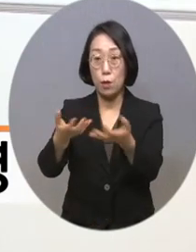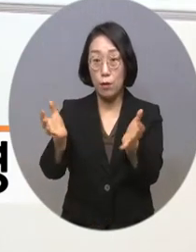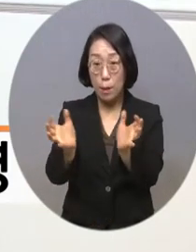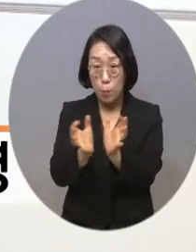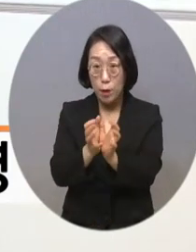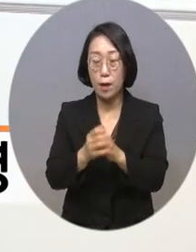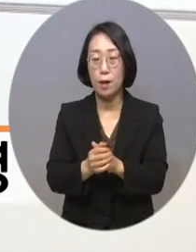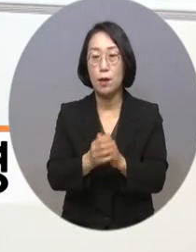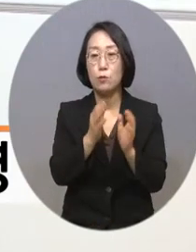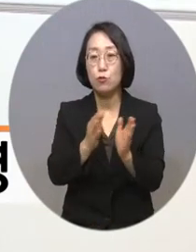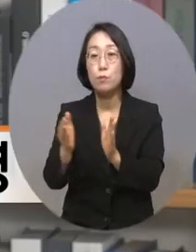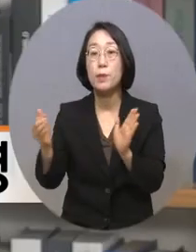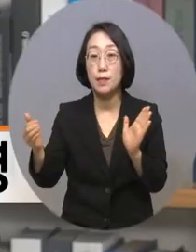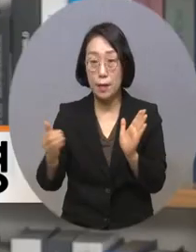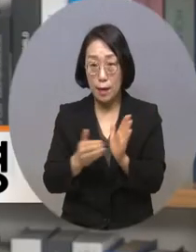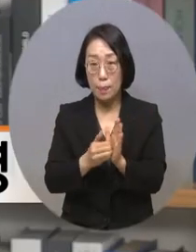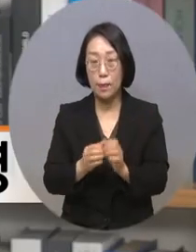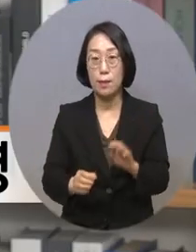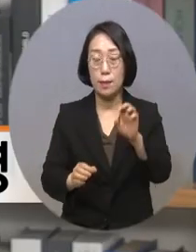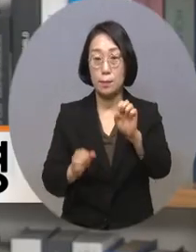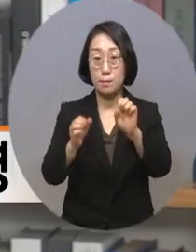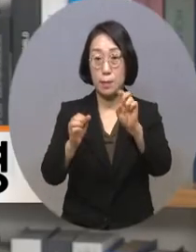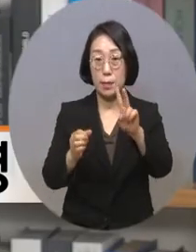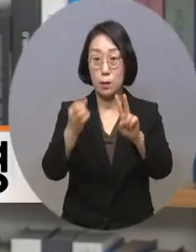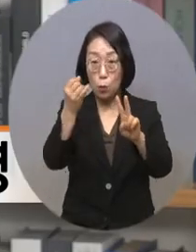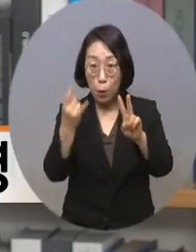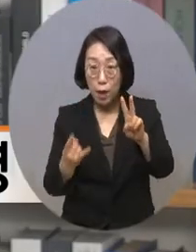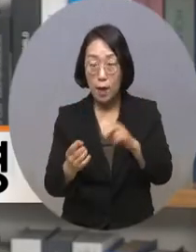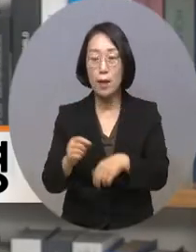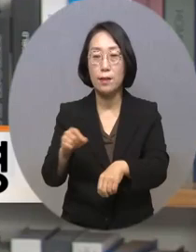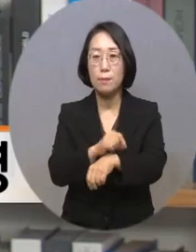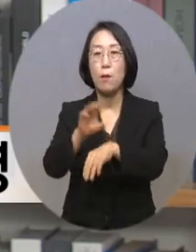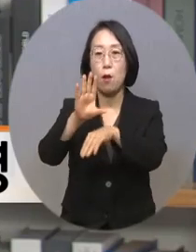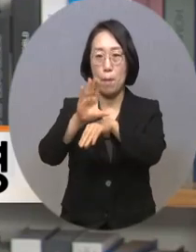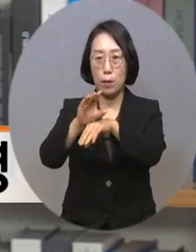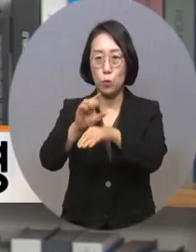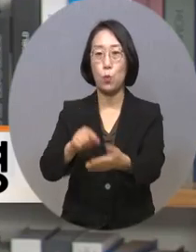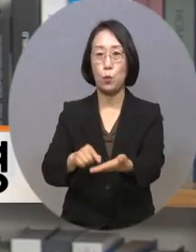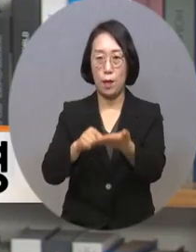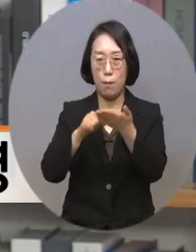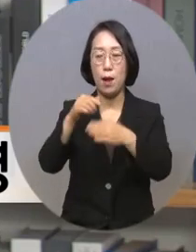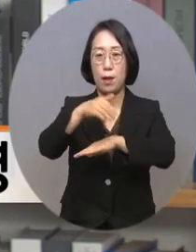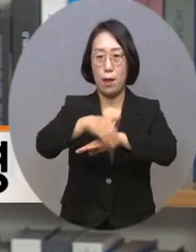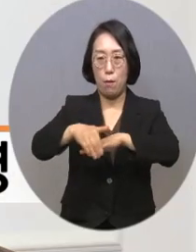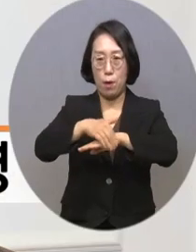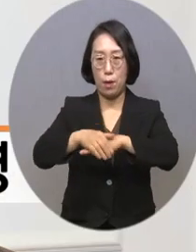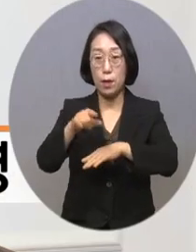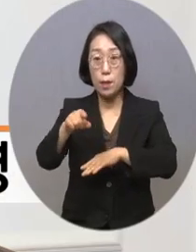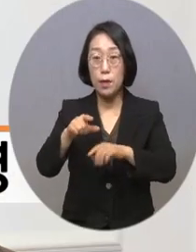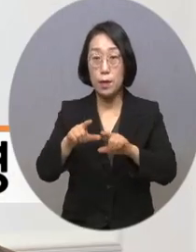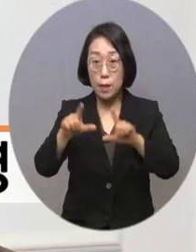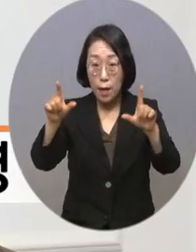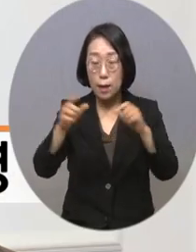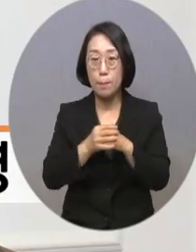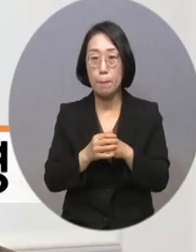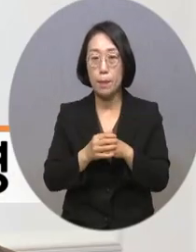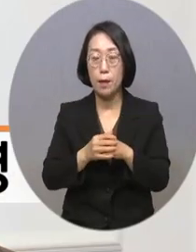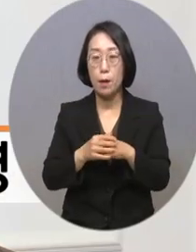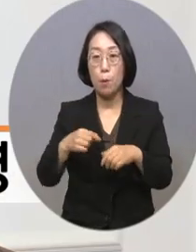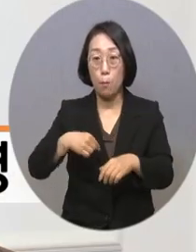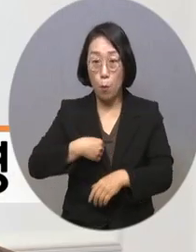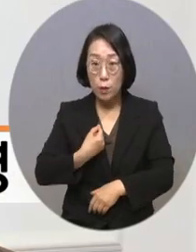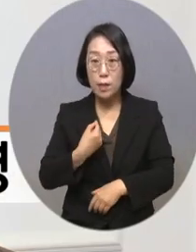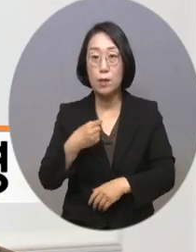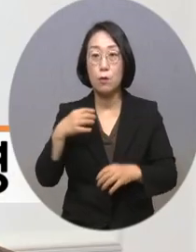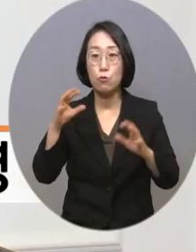주관한 제42회 장애인의 날 특집 특별 방송이 방영됩니다. 이번 방송은 장애인 당사자